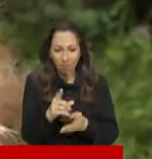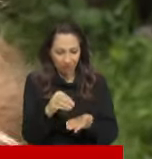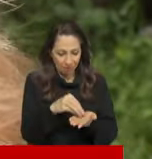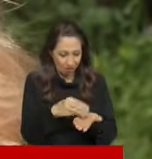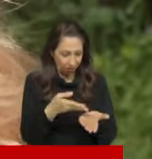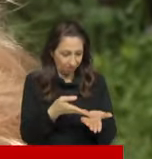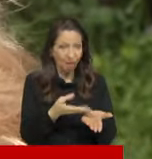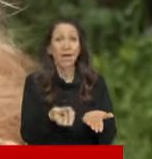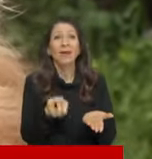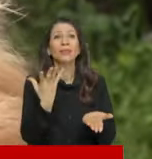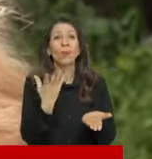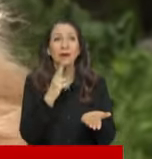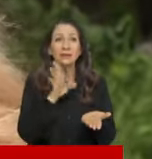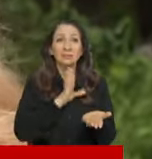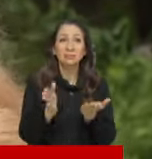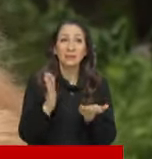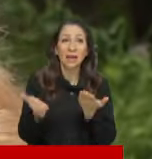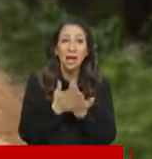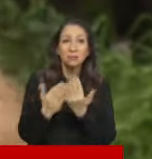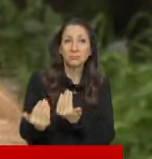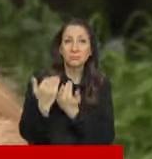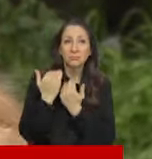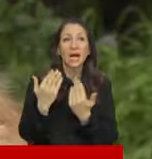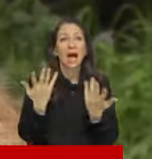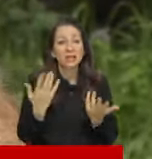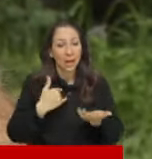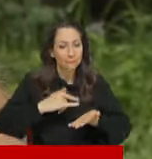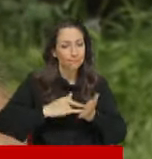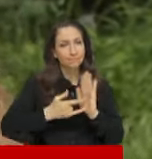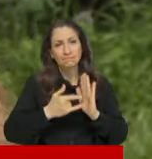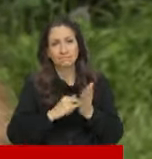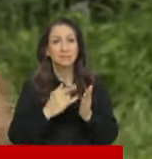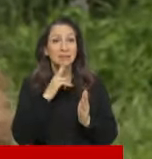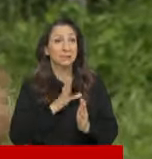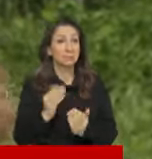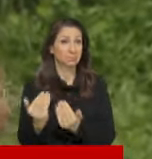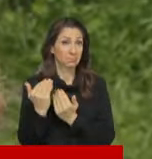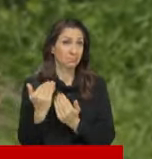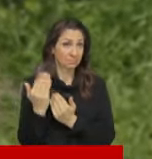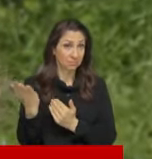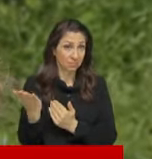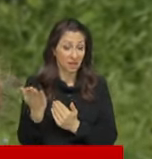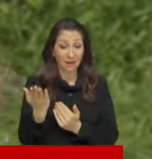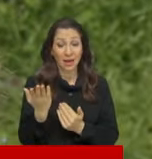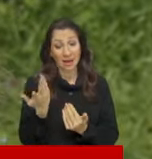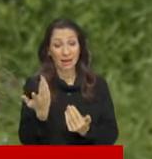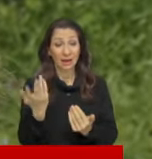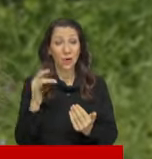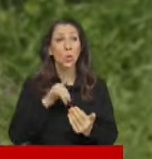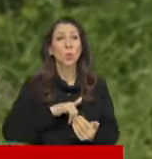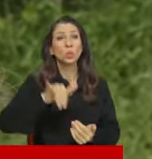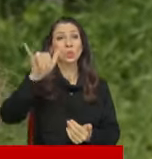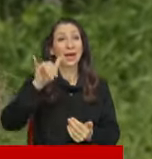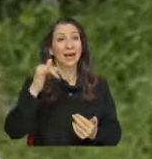asla yetmiyor kızlarımdan yardım alıyorum ancak ayakta dur biliyorum kalkıp Uçakla bir yere